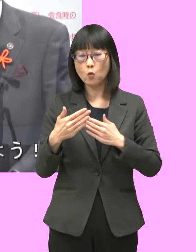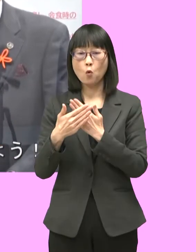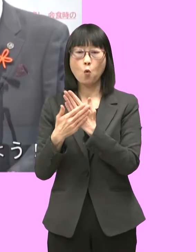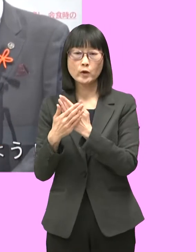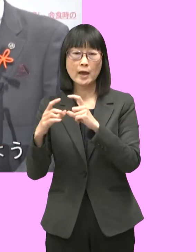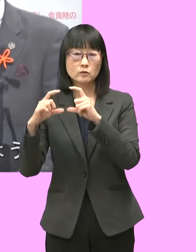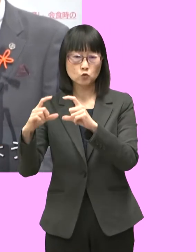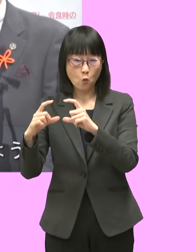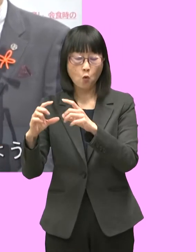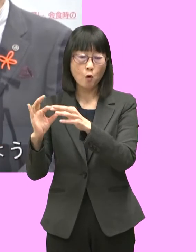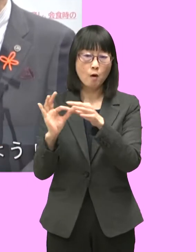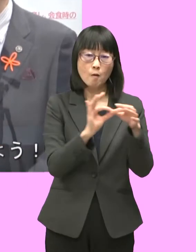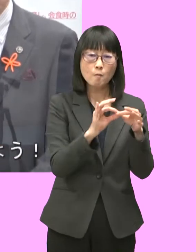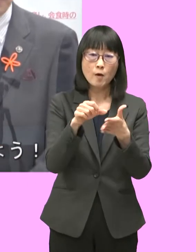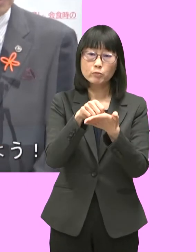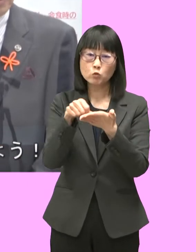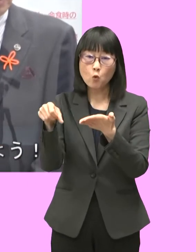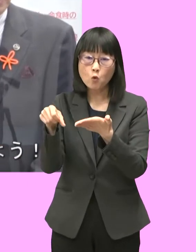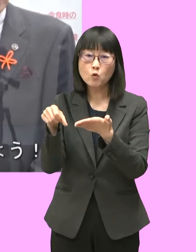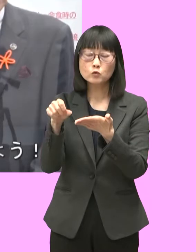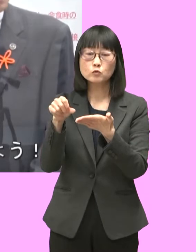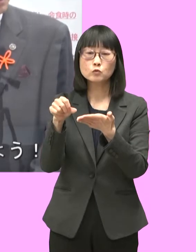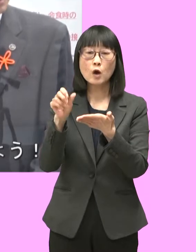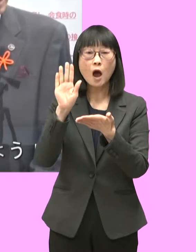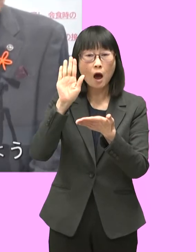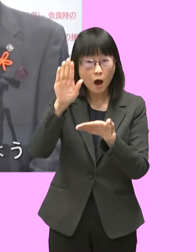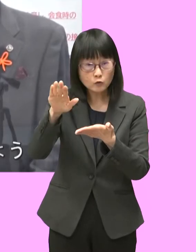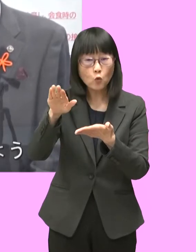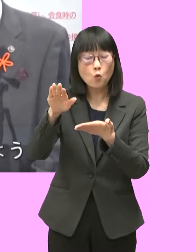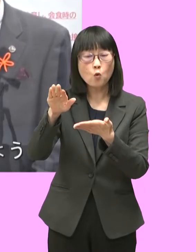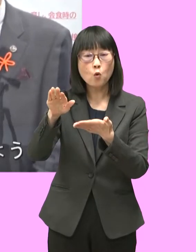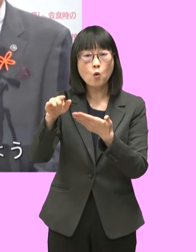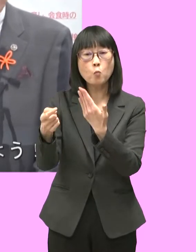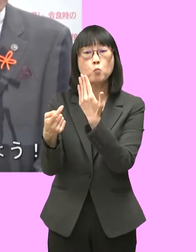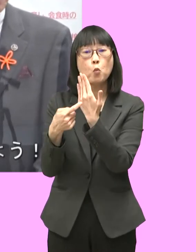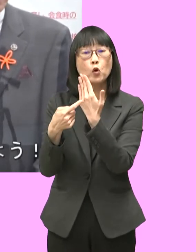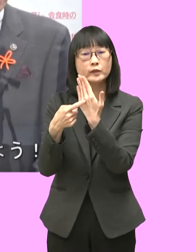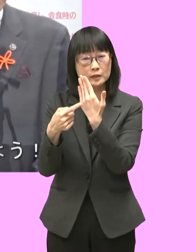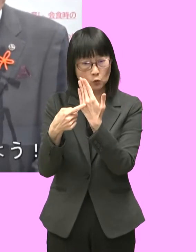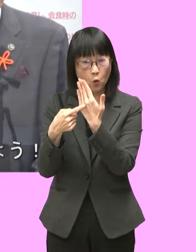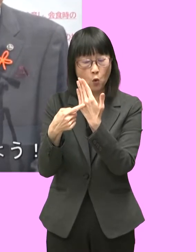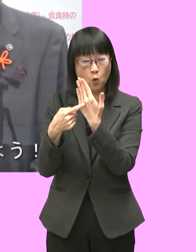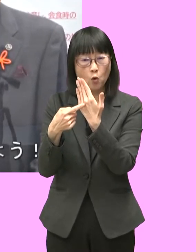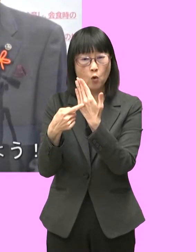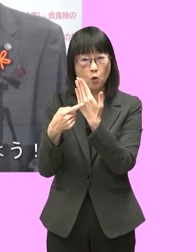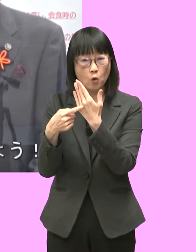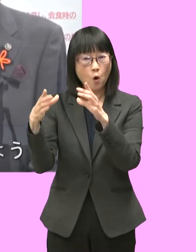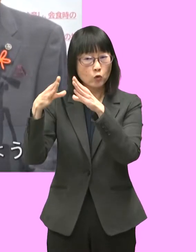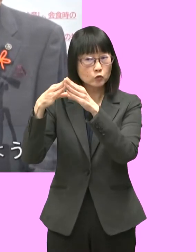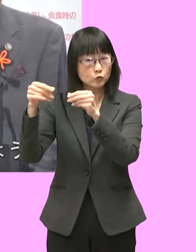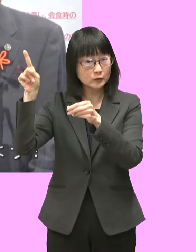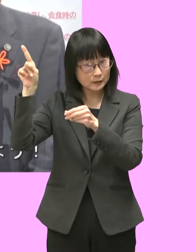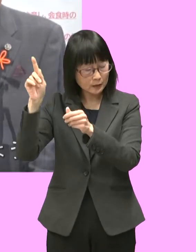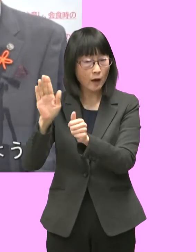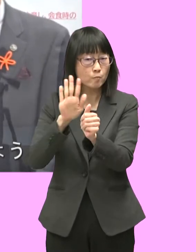証を紐付けた場合のマイナポイントの付与というのがちょっとまだ十分制度概要が分かっておりませんが、そういった